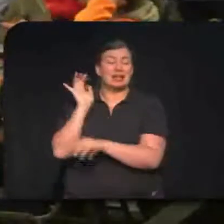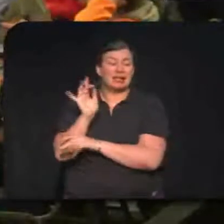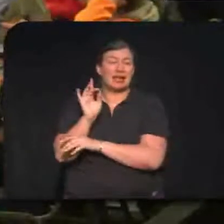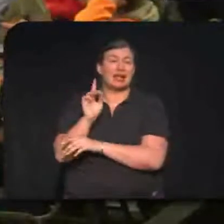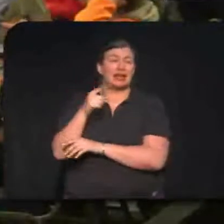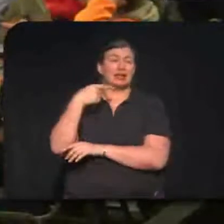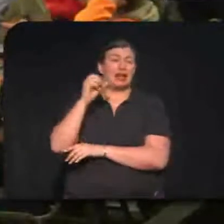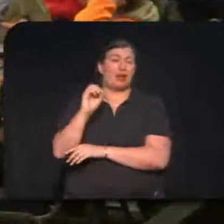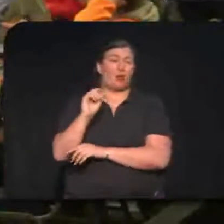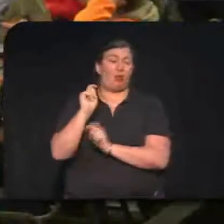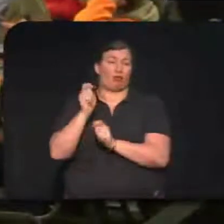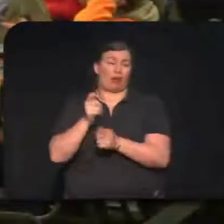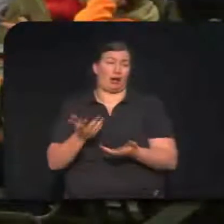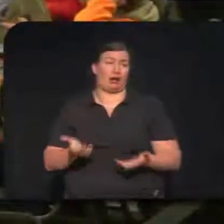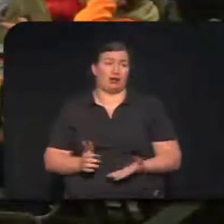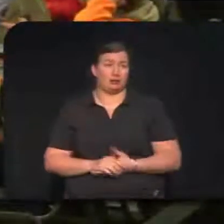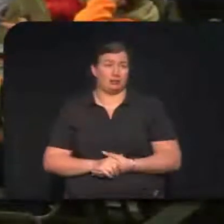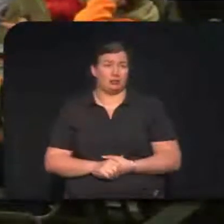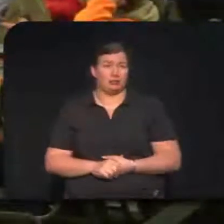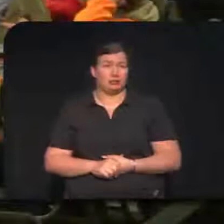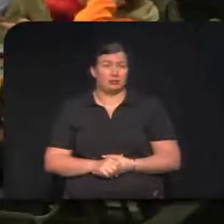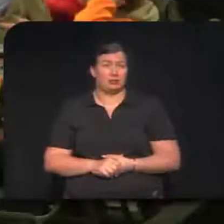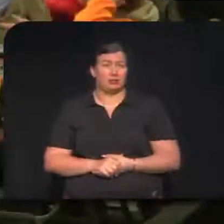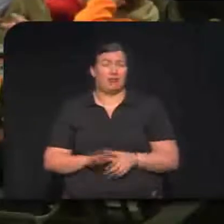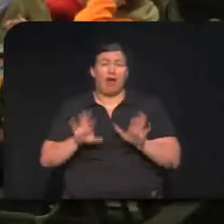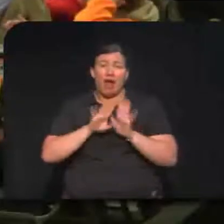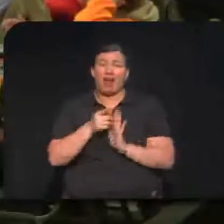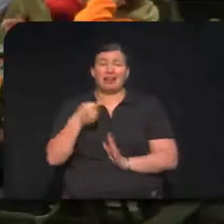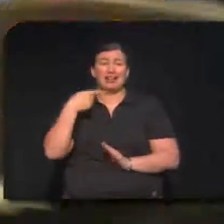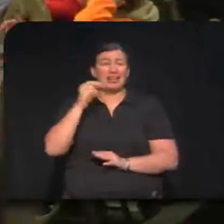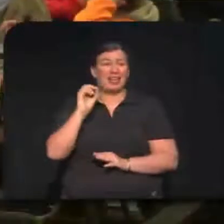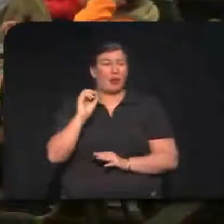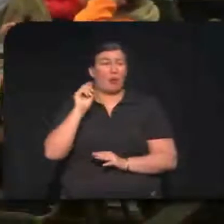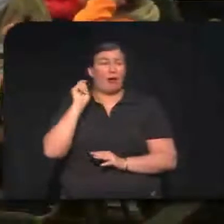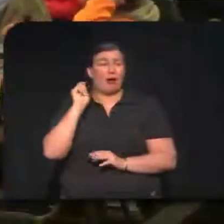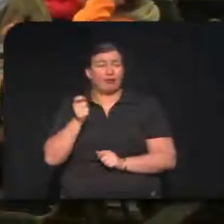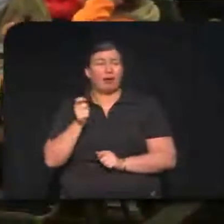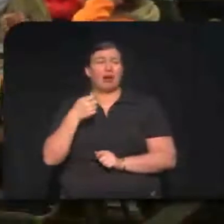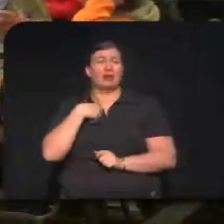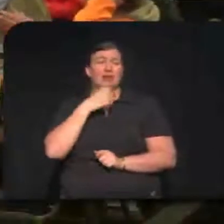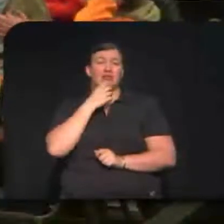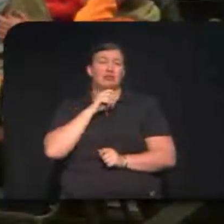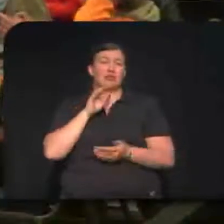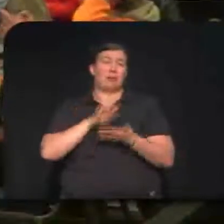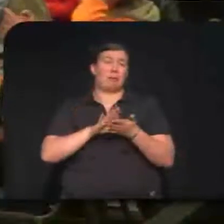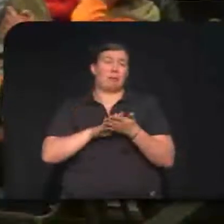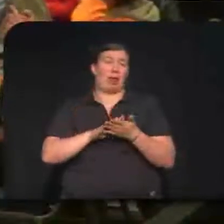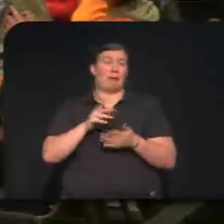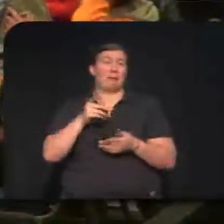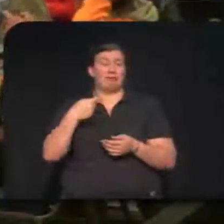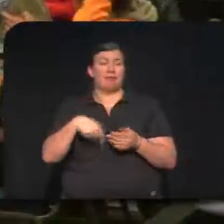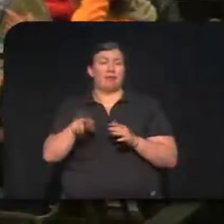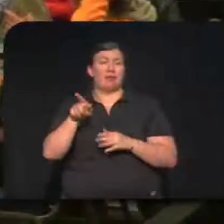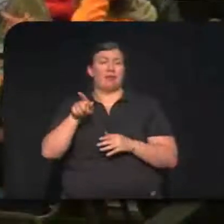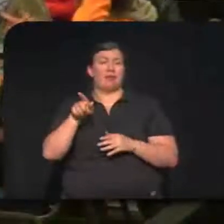geo-anträge ich bin da ich bin dafür alle ego-anträge einfach mit der lila Karte abzulehnen